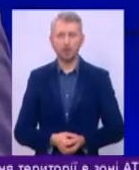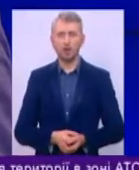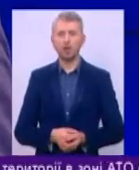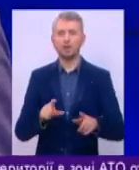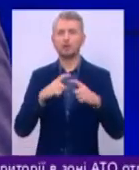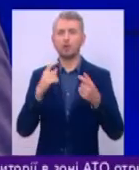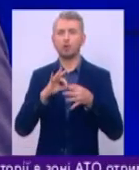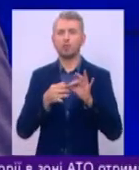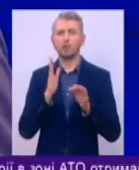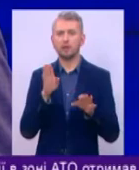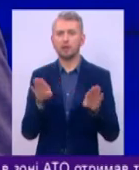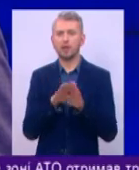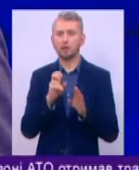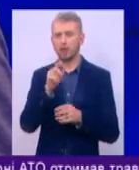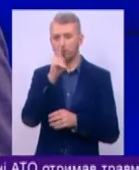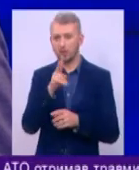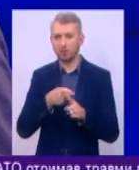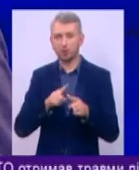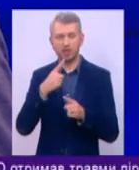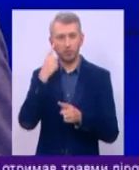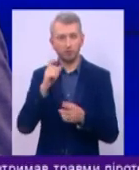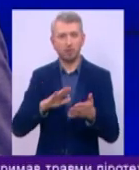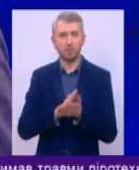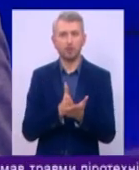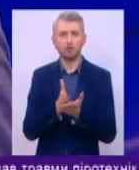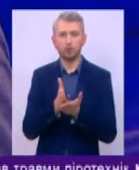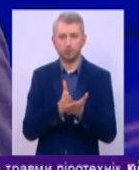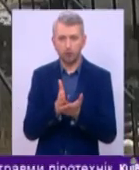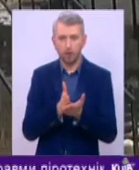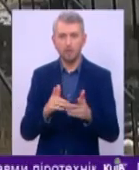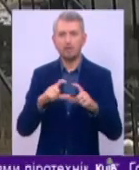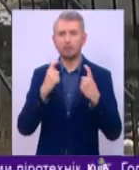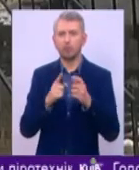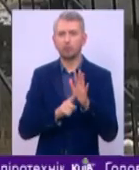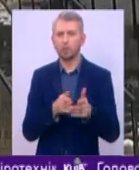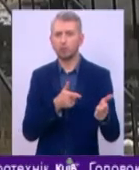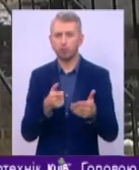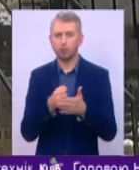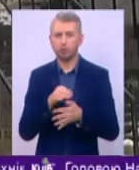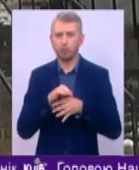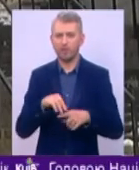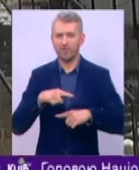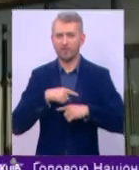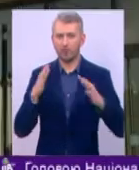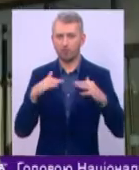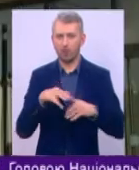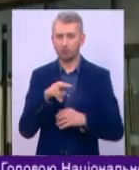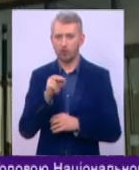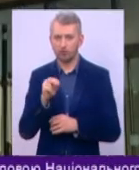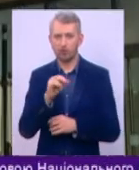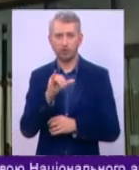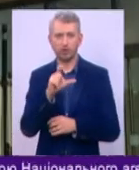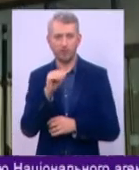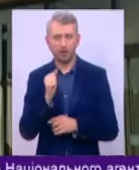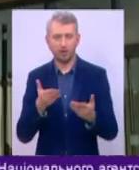НСК «Олімпійський» закриють на 2 місяці. Про це повідомляє прес-служба арени. Стадіон починає підготовку до проведення фінального матчу Ліги чемпіонів УЄФА,